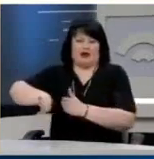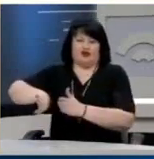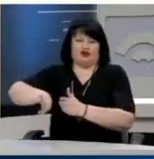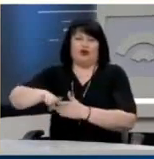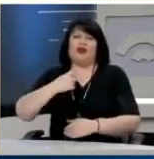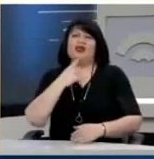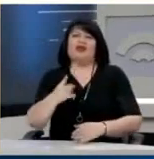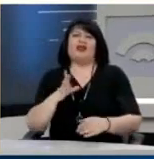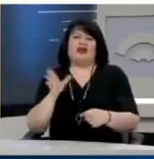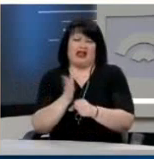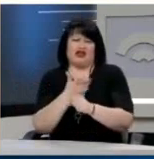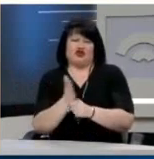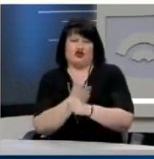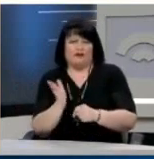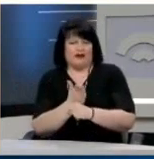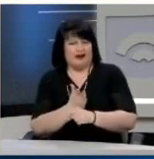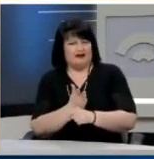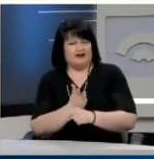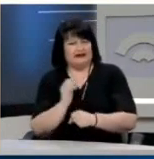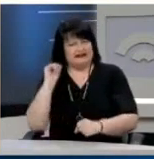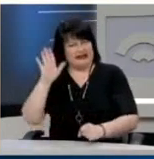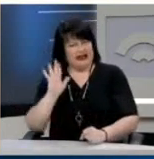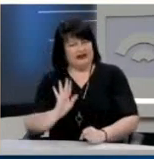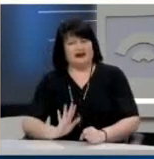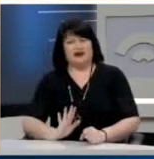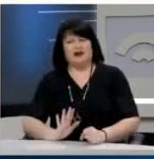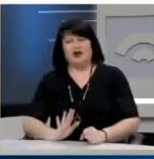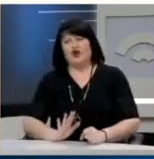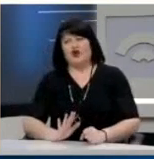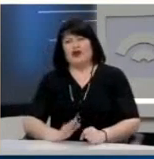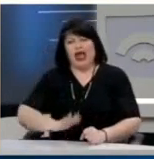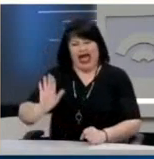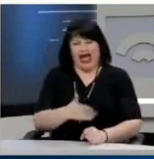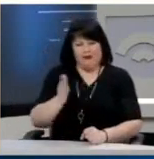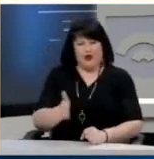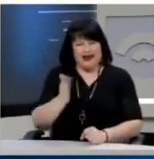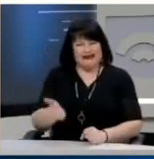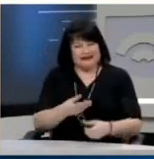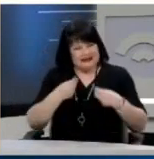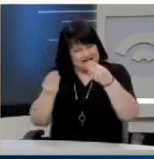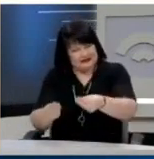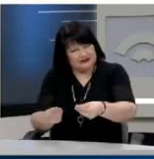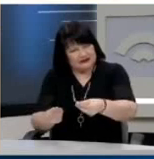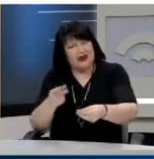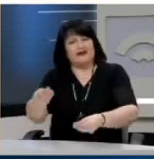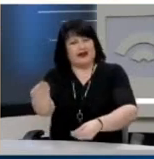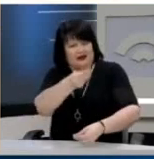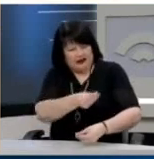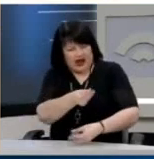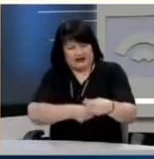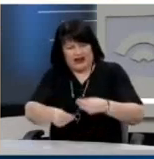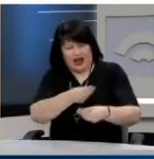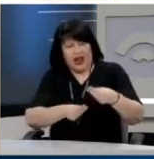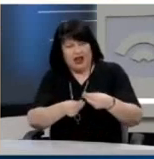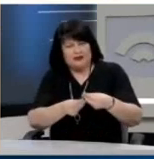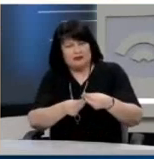νέρονες, να θέλουν την καταστροφή της κοινωνίας, για να τους δίνετε απολύσεις, θα δίνουν λιγότερα πλεονάσματα. Εμείς λοιπόν δεν